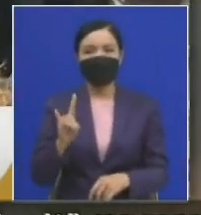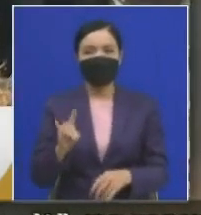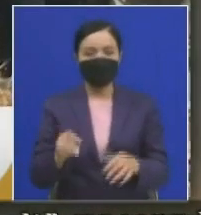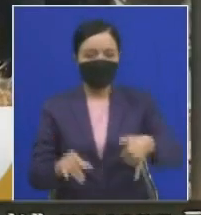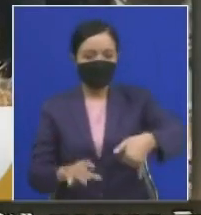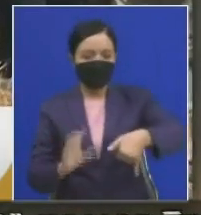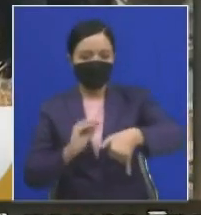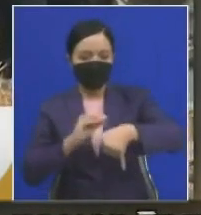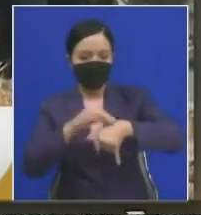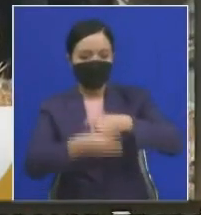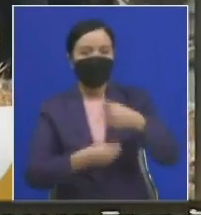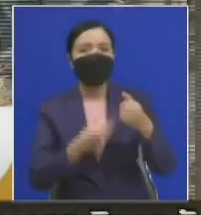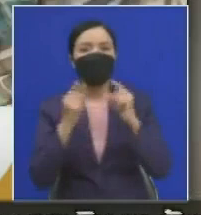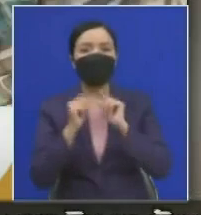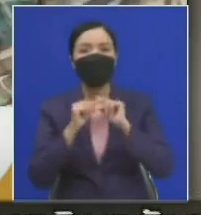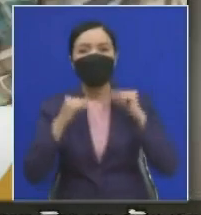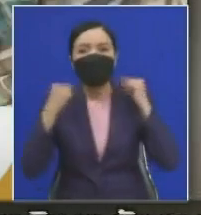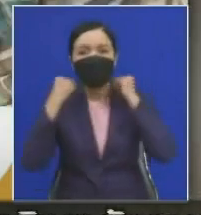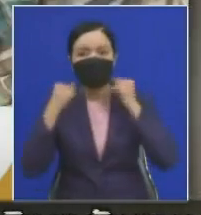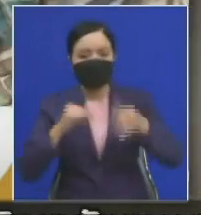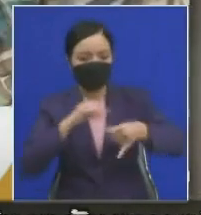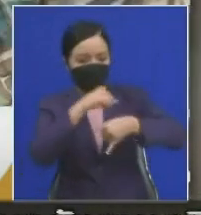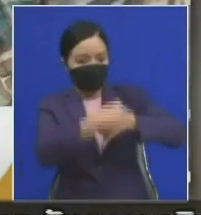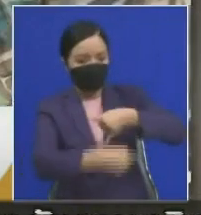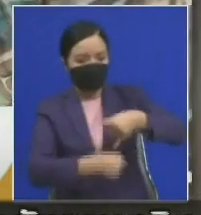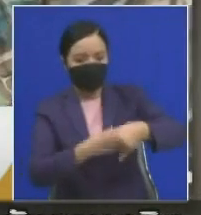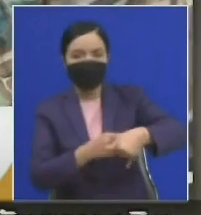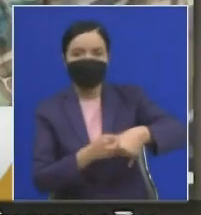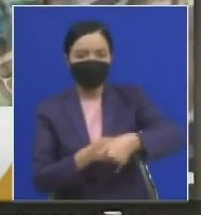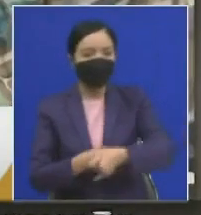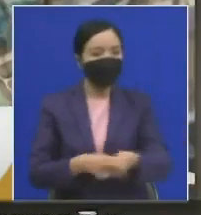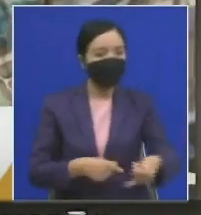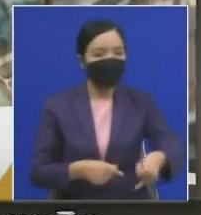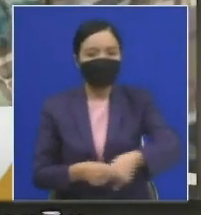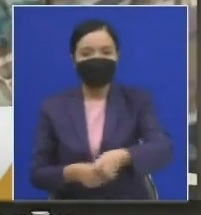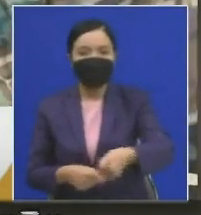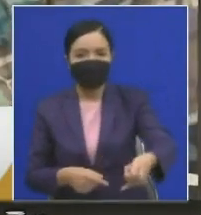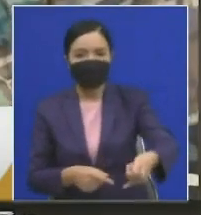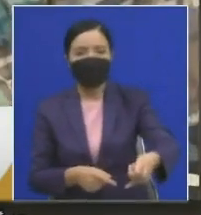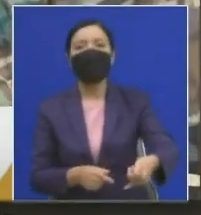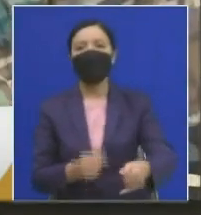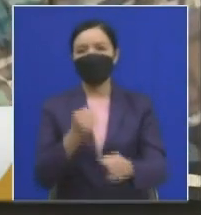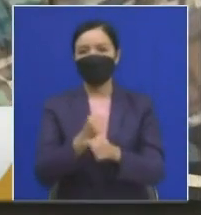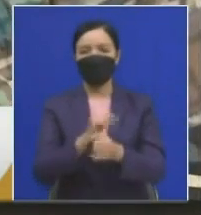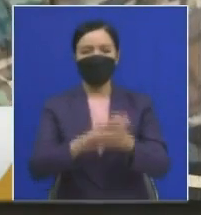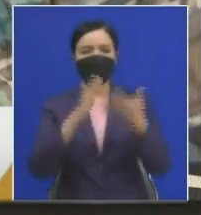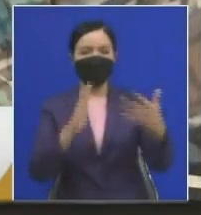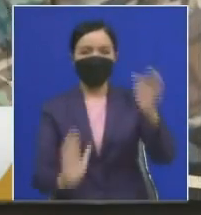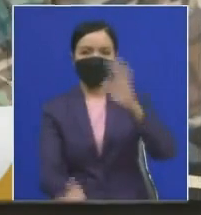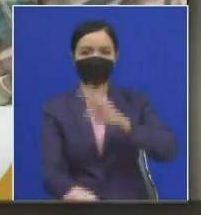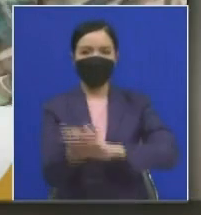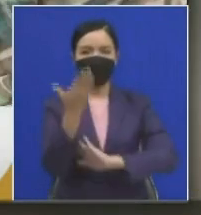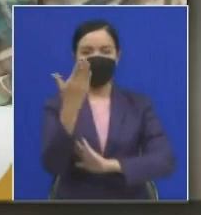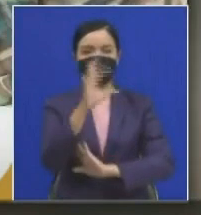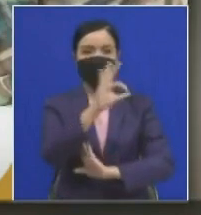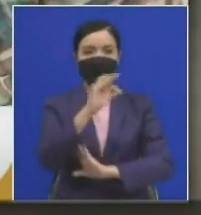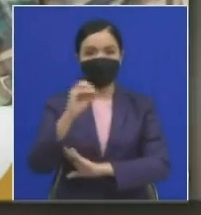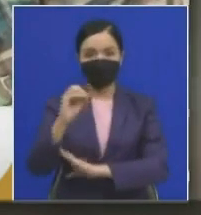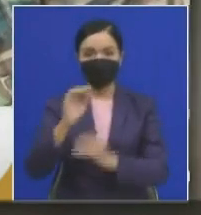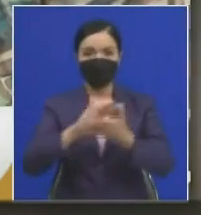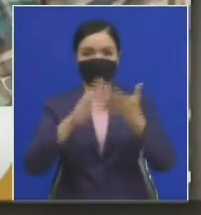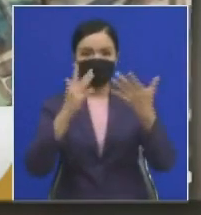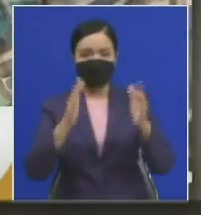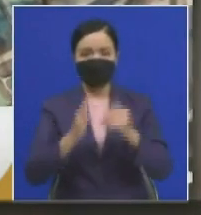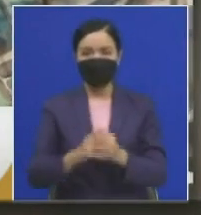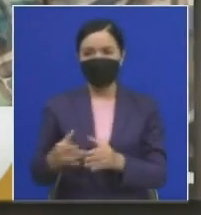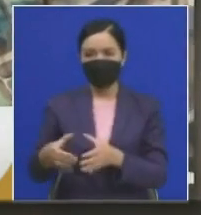ปลอควรคิทยุเพื่ตดตามตัวเพื่อตัสอบขึ้นที่ของเสือโครงดำเินการเสรจประมาณ 9 โมงเช้าแล้หจากน